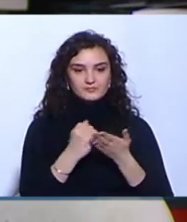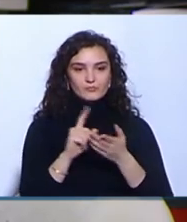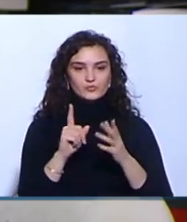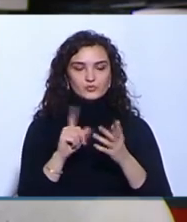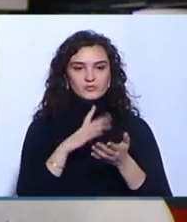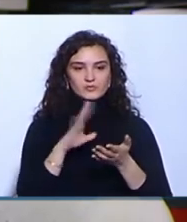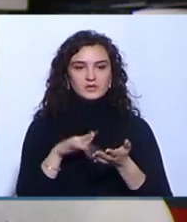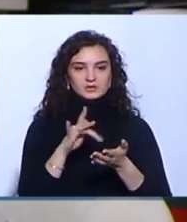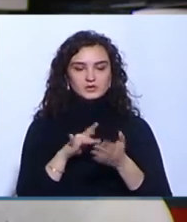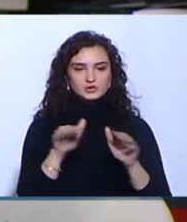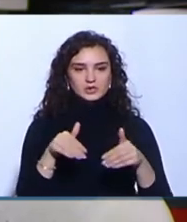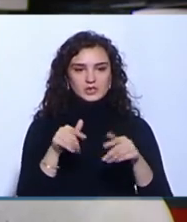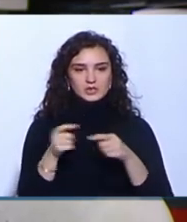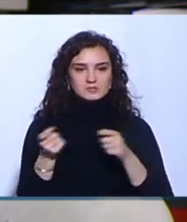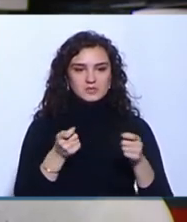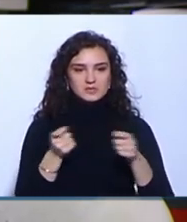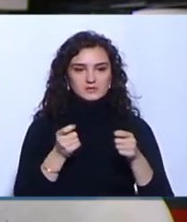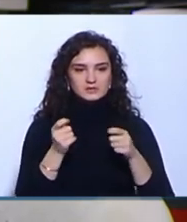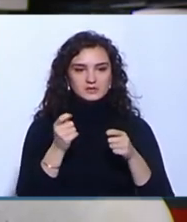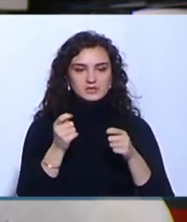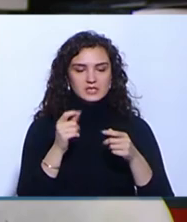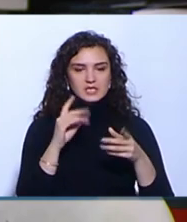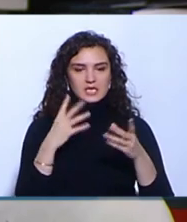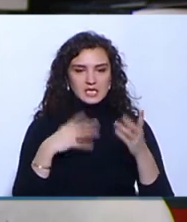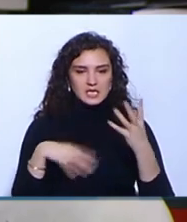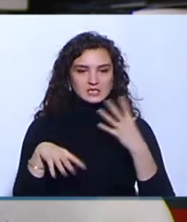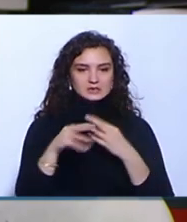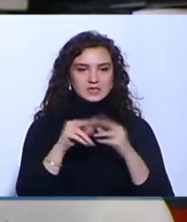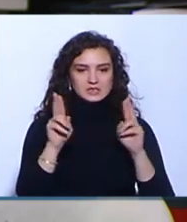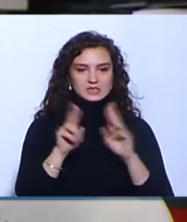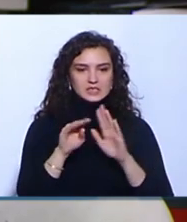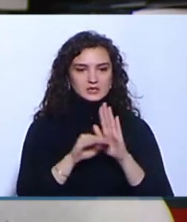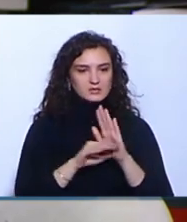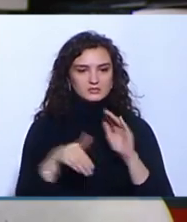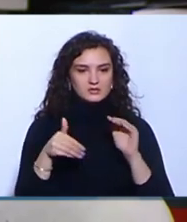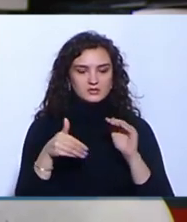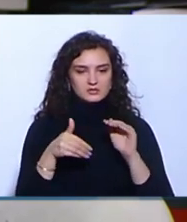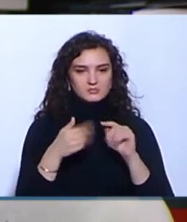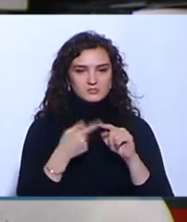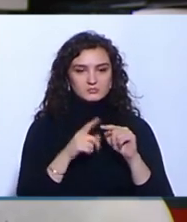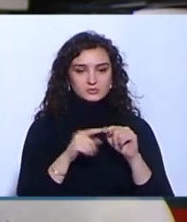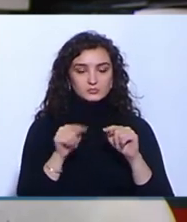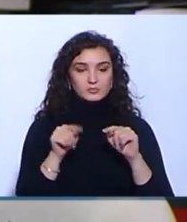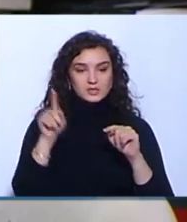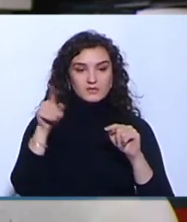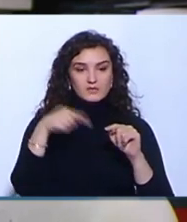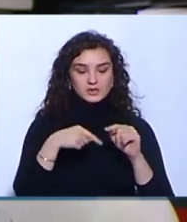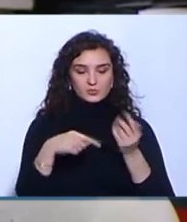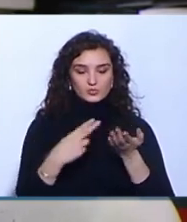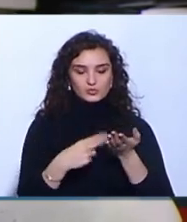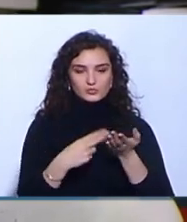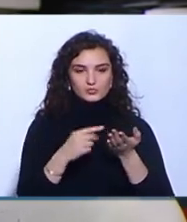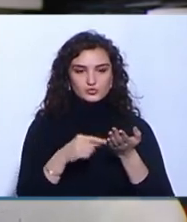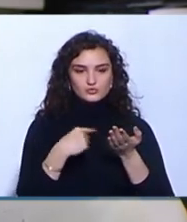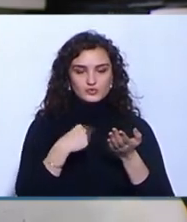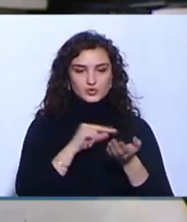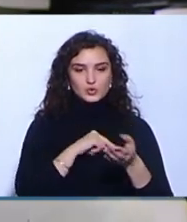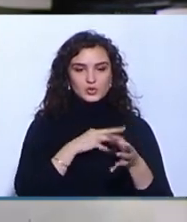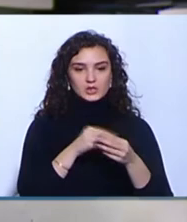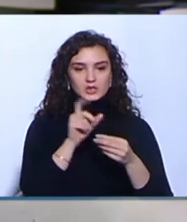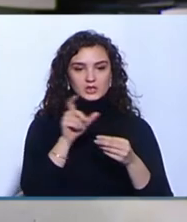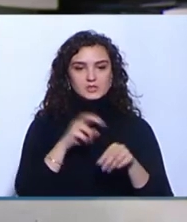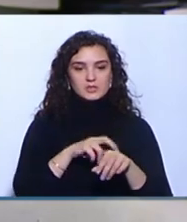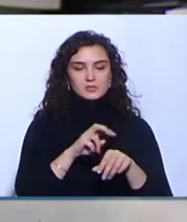ქვეყანაში არ არსებობს ლიმფედემის მართვის ერთიანი სტანდარტი. ლიმფედემის გზამკვლევი ავალდებულებს ჩვენს კოლეგებს,